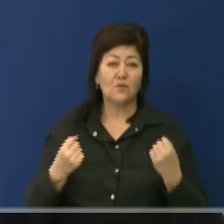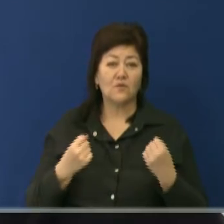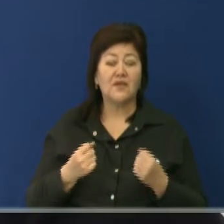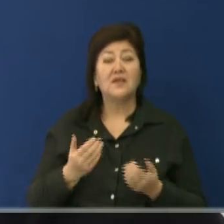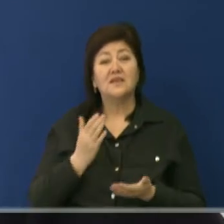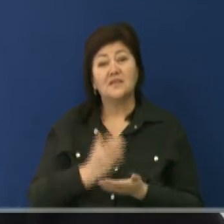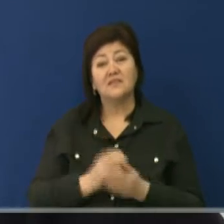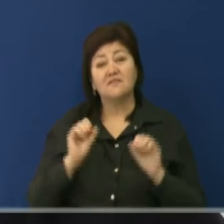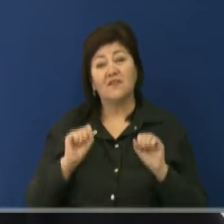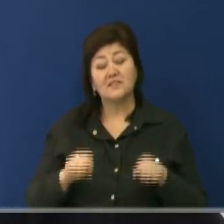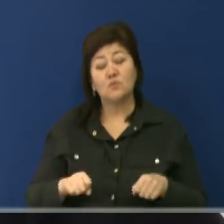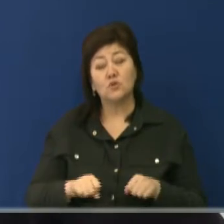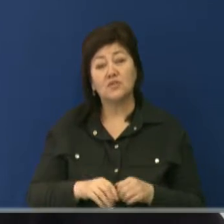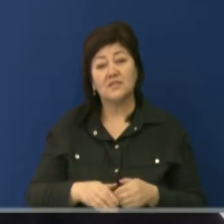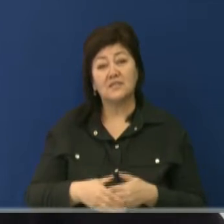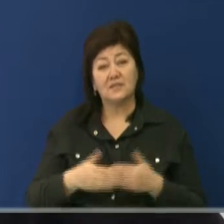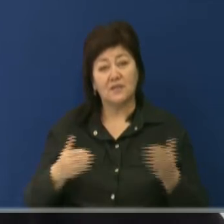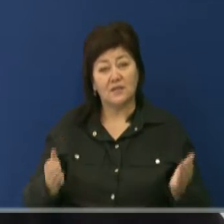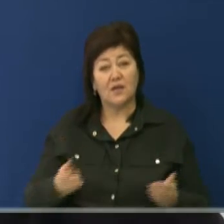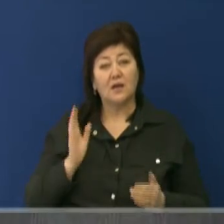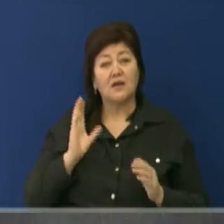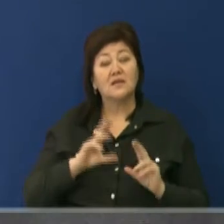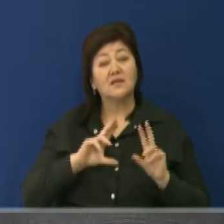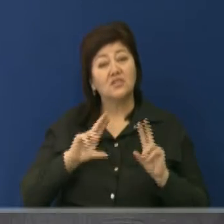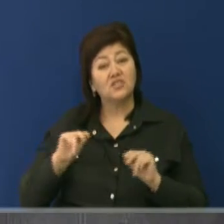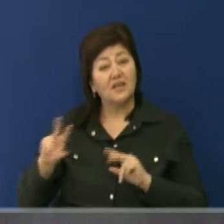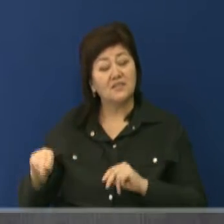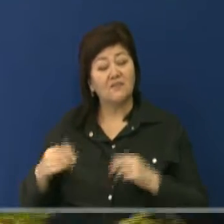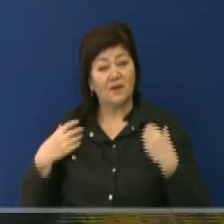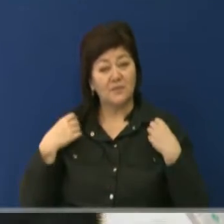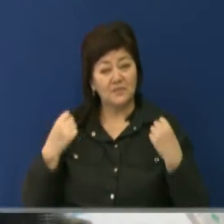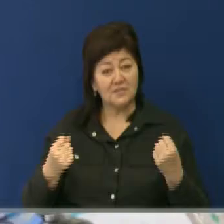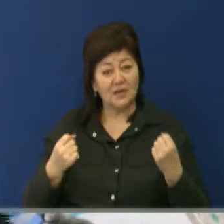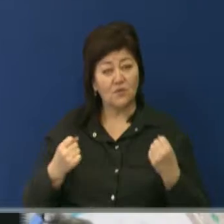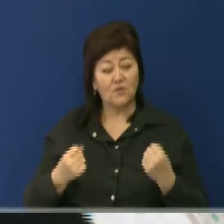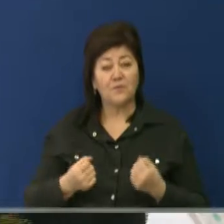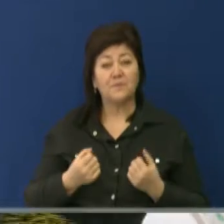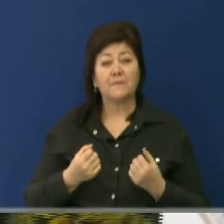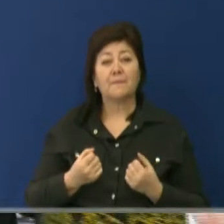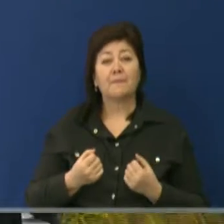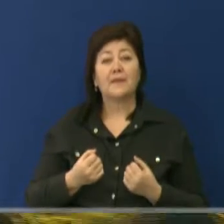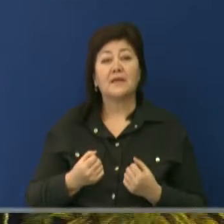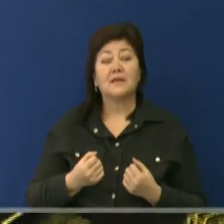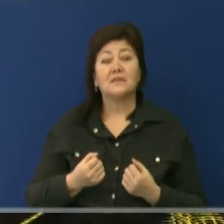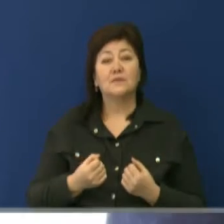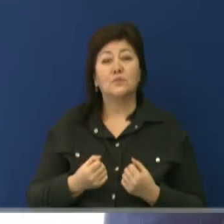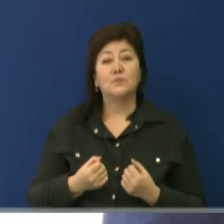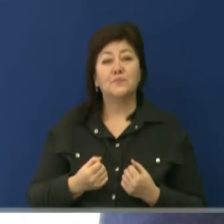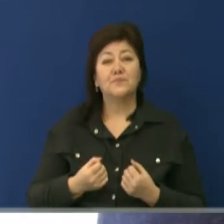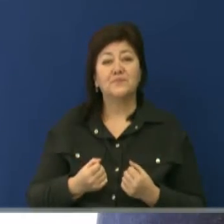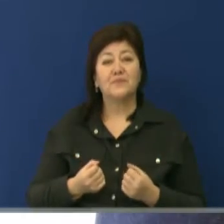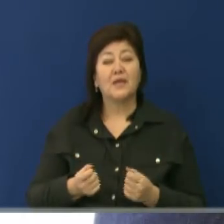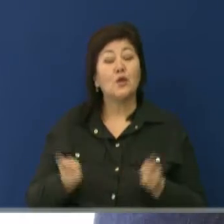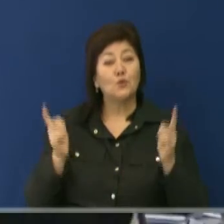жағдай бар. Ең бастысы денсаулығыңыз мықты болсын. Дәстүр бойынша мерейтой иесіне лайықты құрмет көрсетіліп, құрмет грамотасы